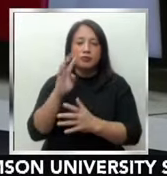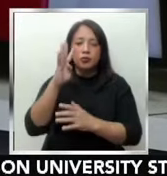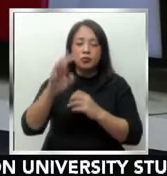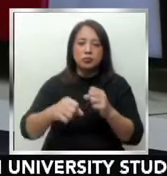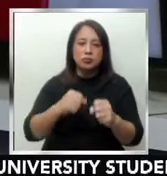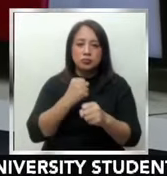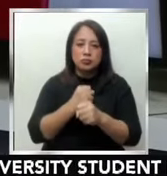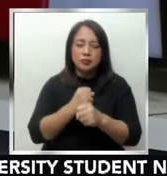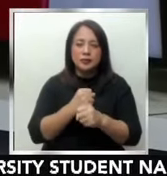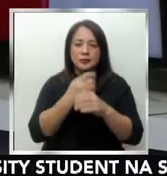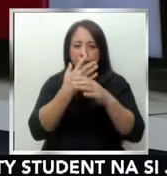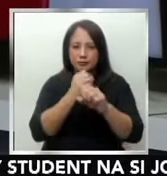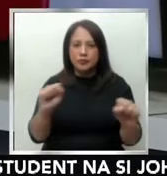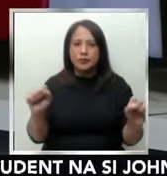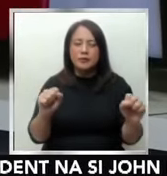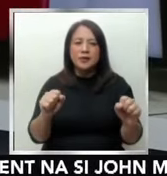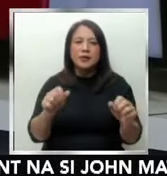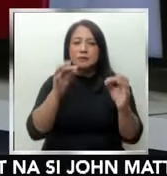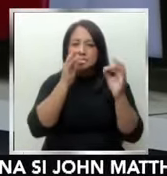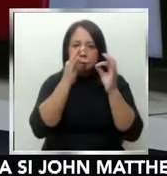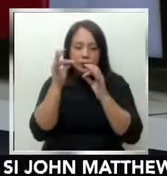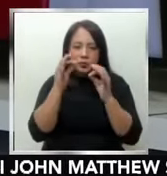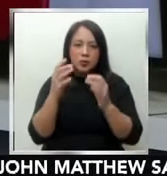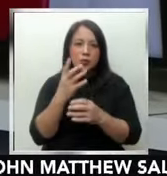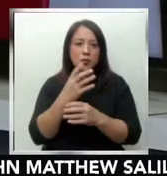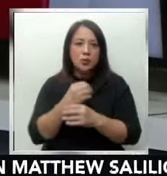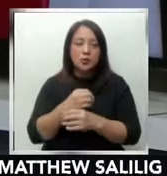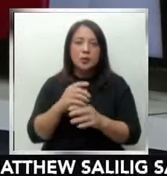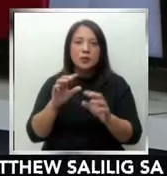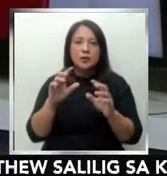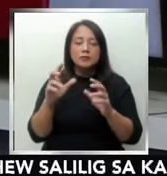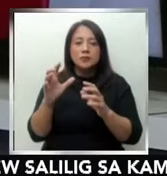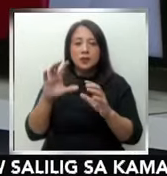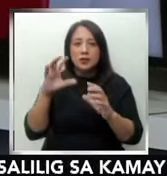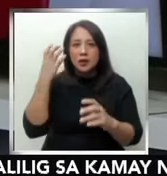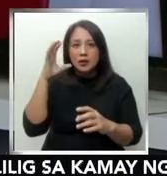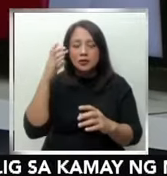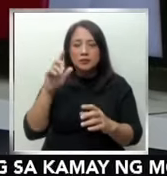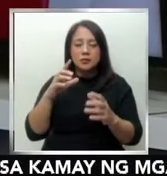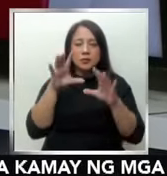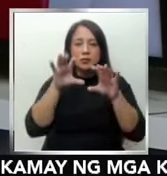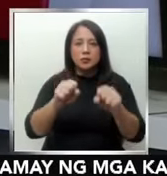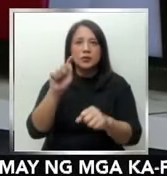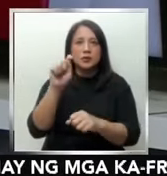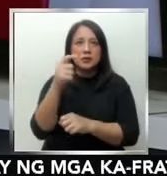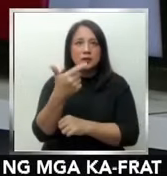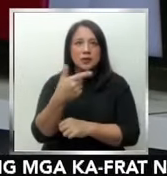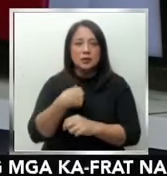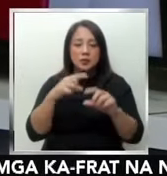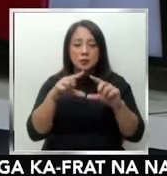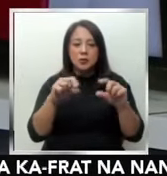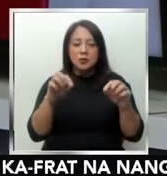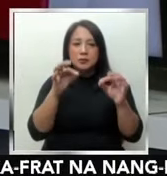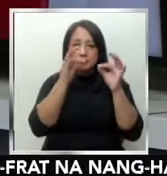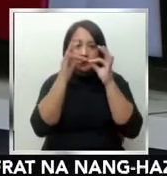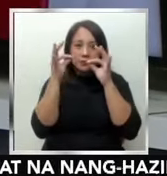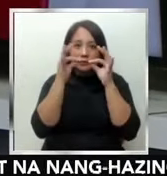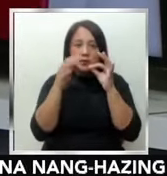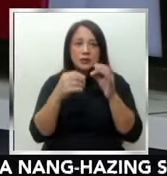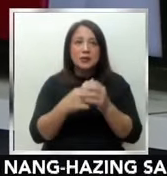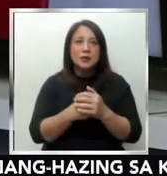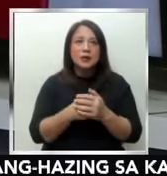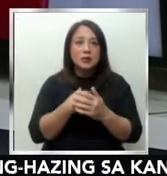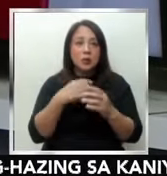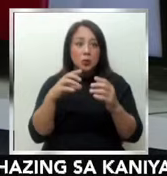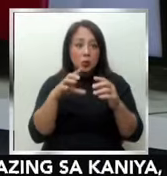naasa kasong iligal na droga ang magpinsang inaresto sa Taguig dahil sa pakete ng shabo na pinalabas daw na nakuha sa